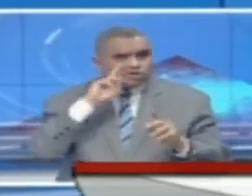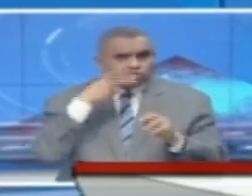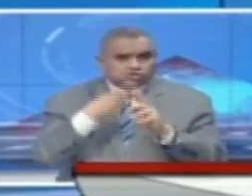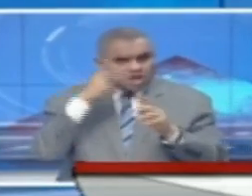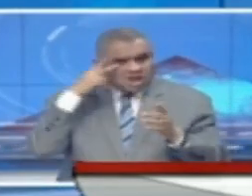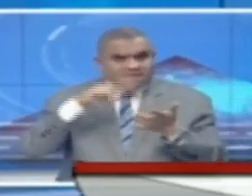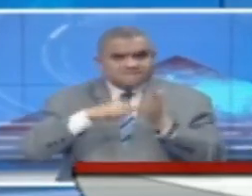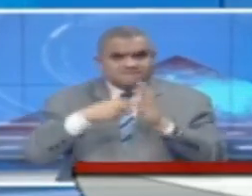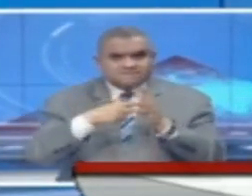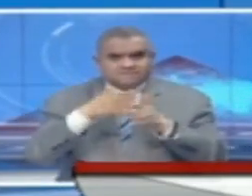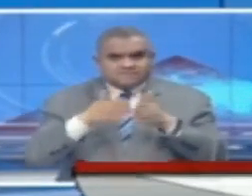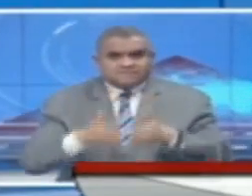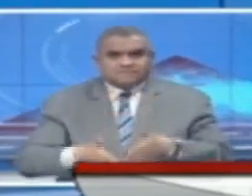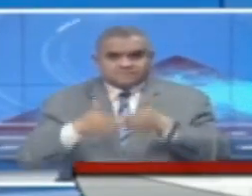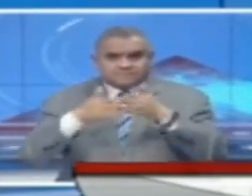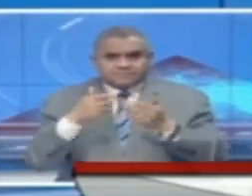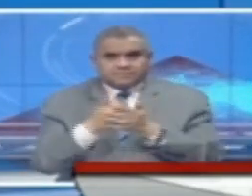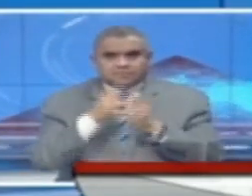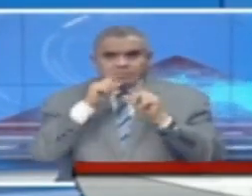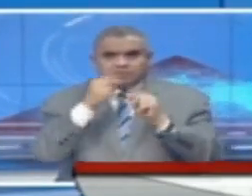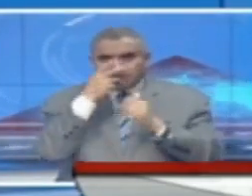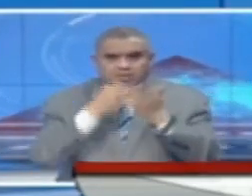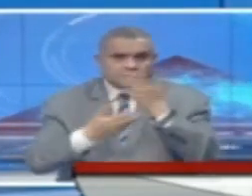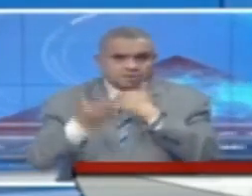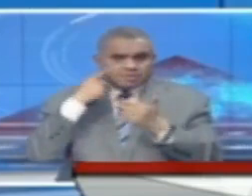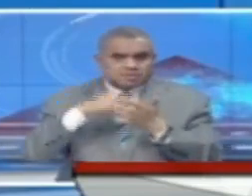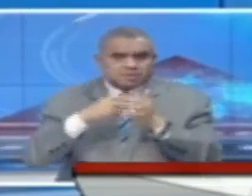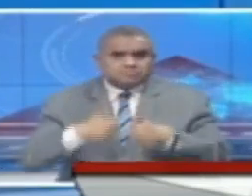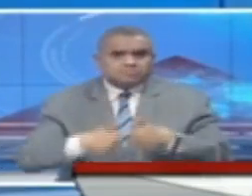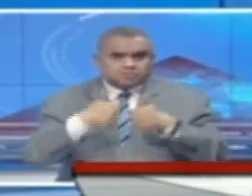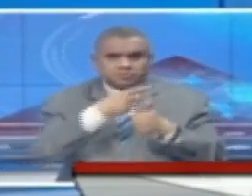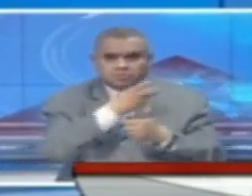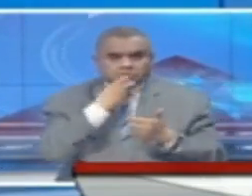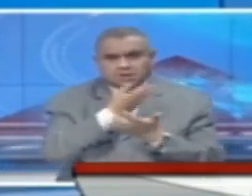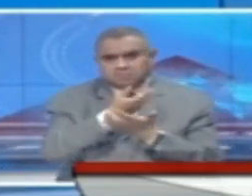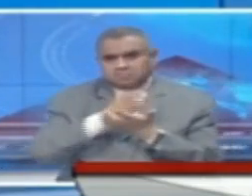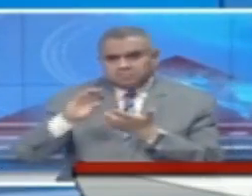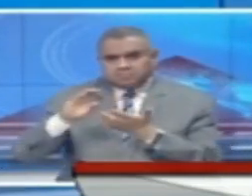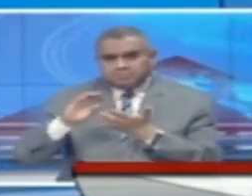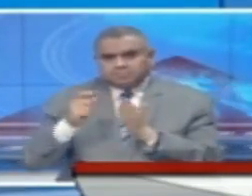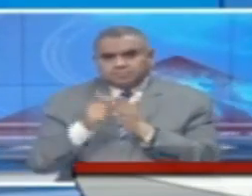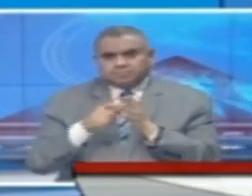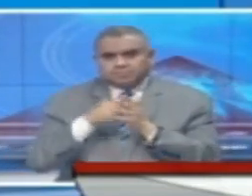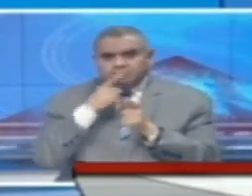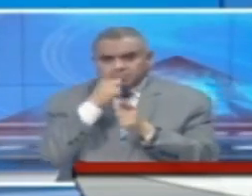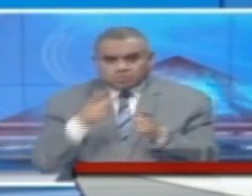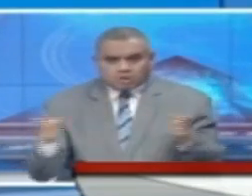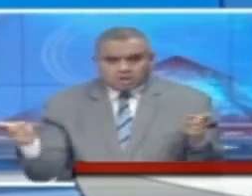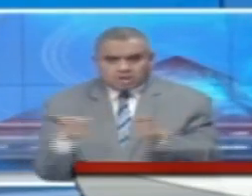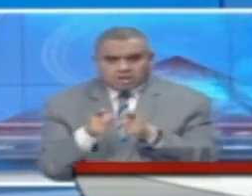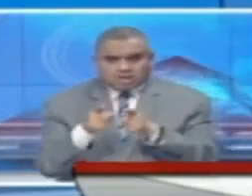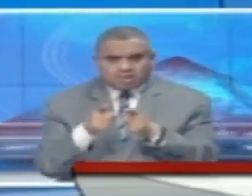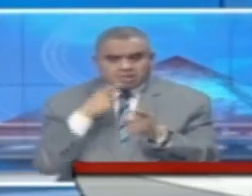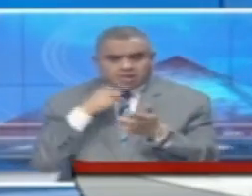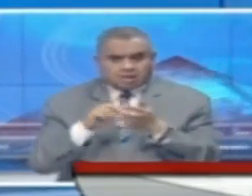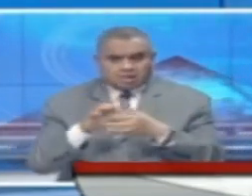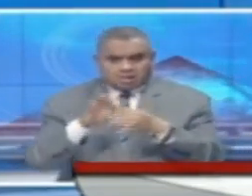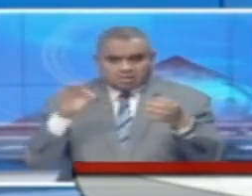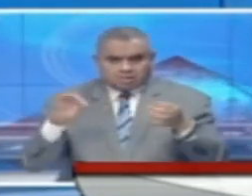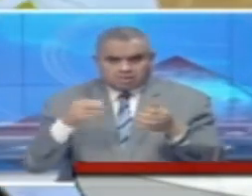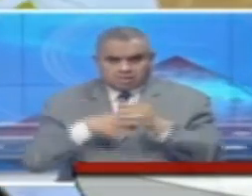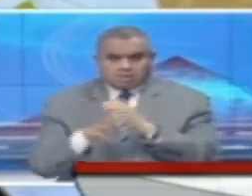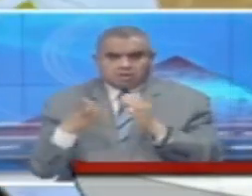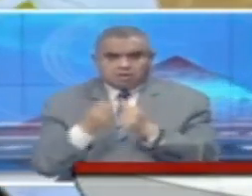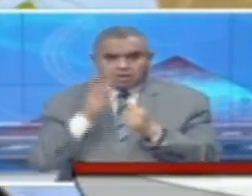البناء على ما تحقق من إنجازات خلال الفترة الماضية؟ الاقتصاد بيعتمد على مدى توفر